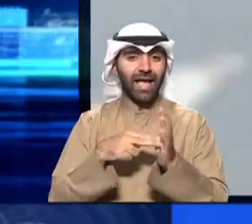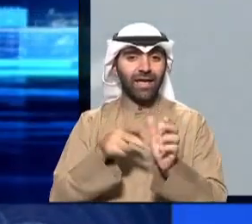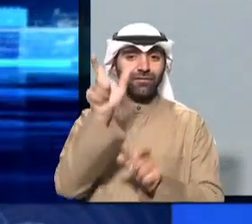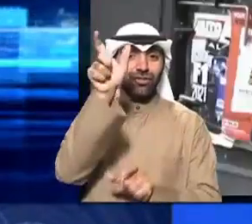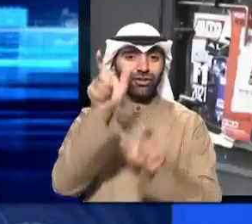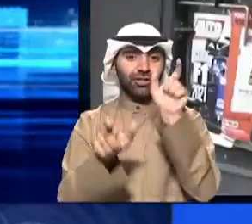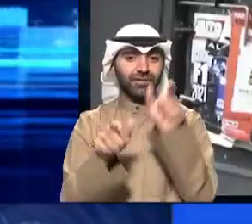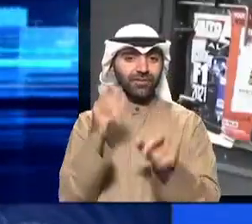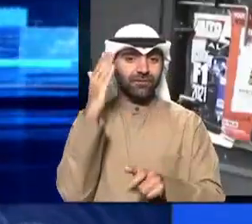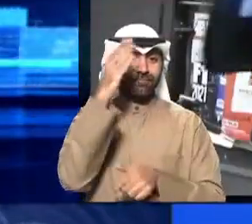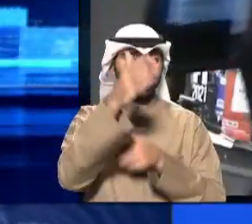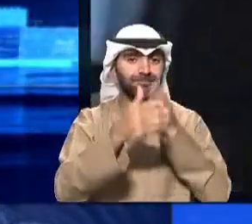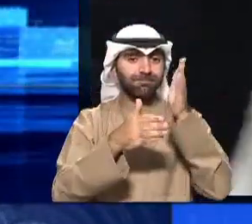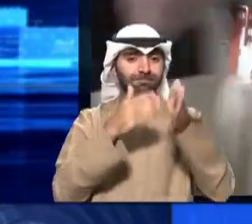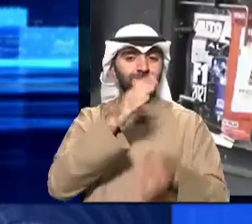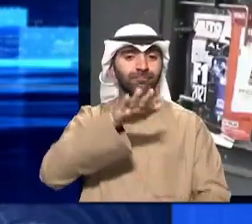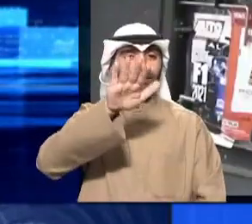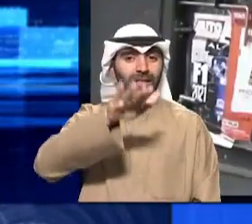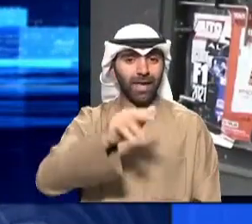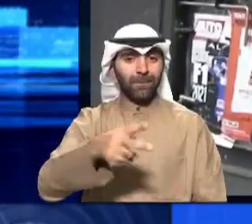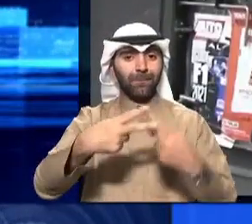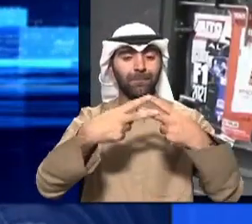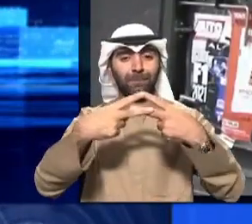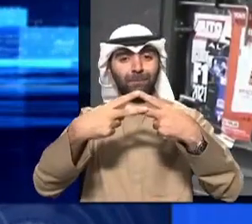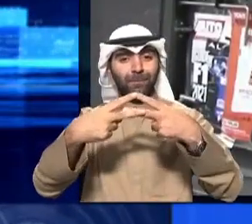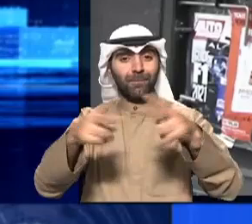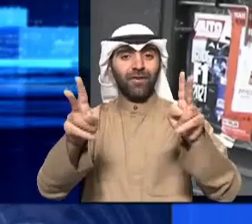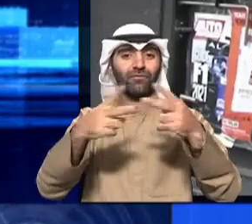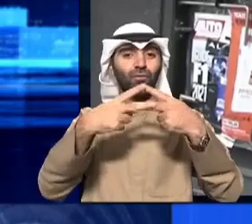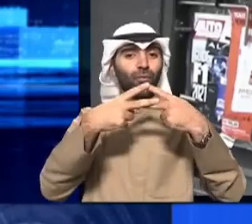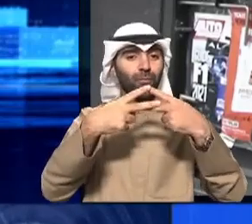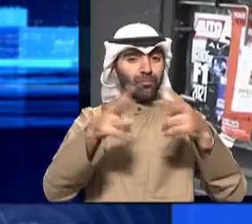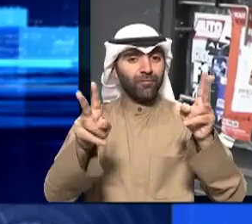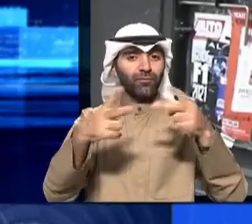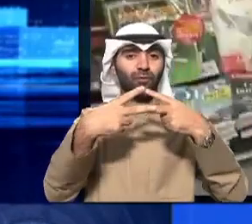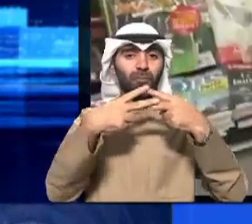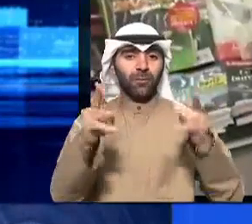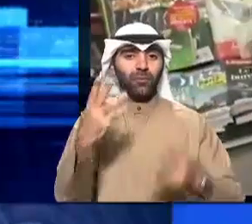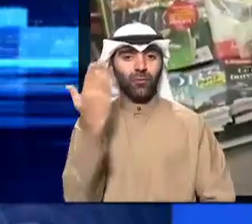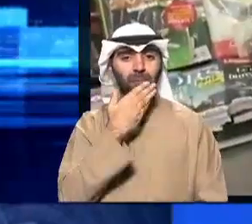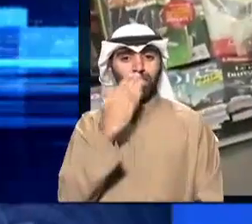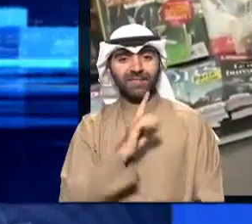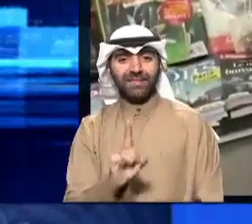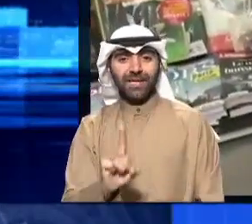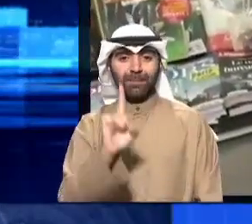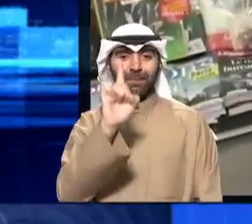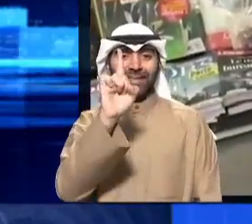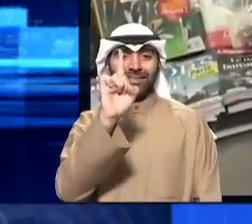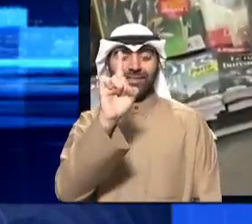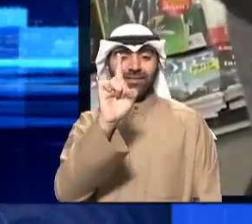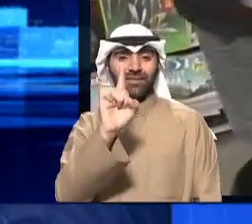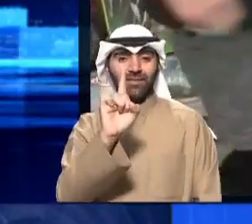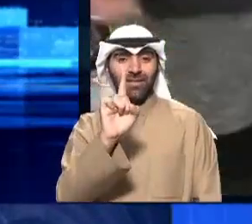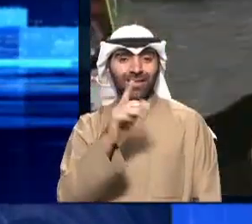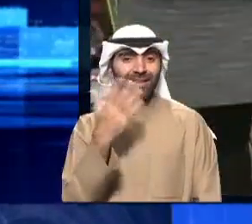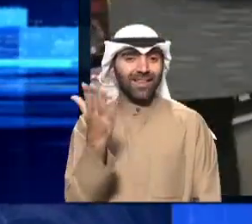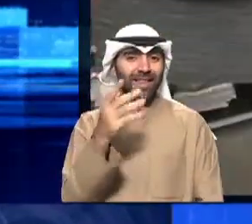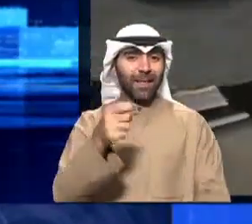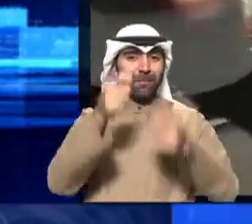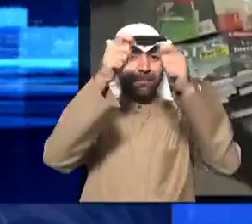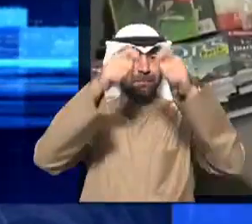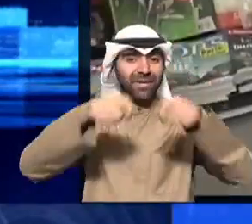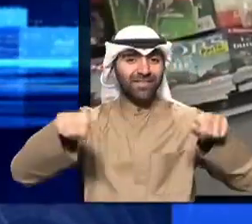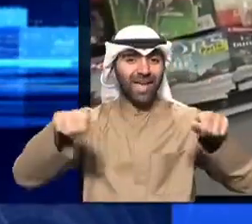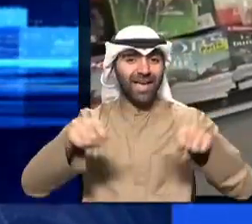بينما ستظل قاعات السينما، المسارح، الرياضة وغيرها مغلقة، والمطاعم كذلك. هذا